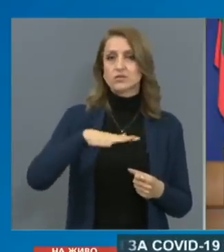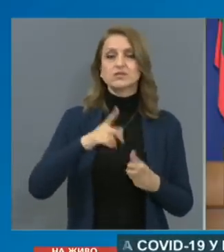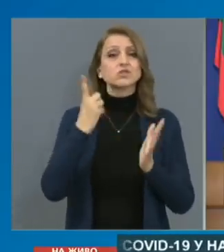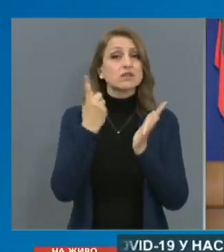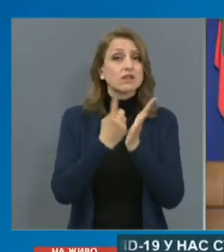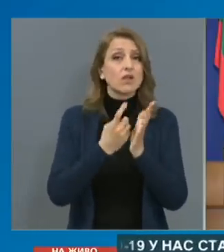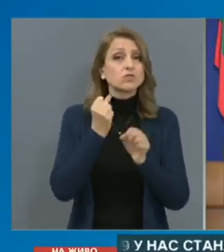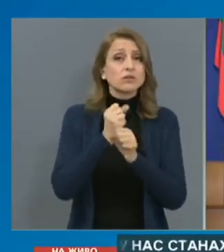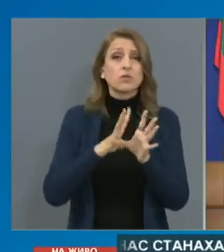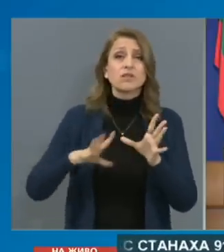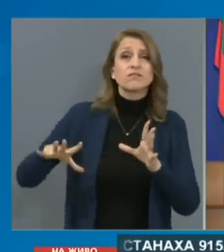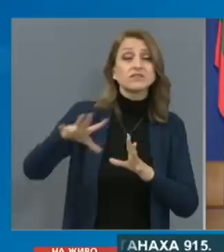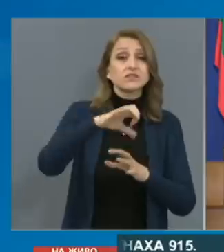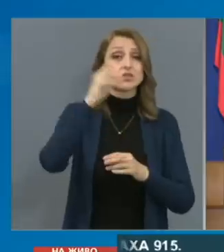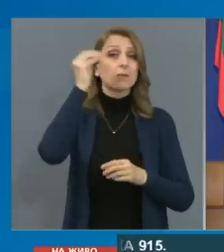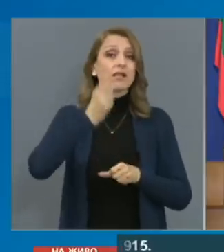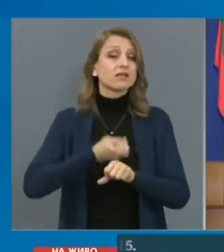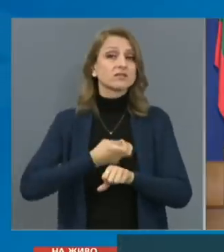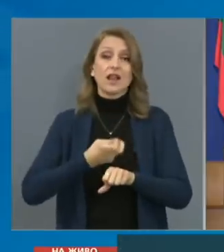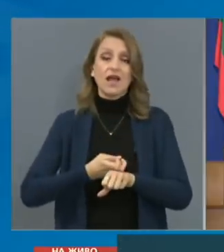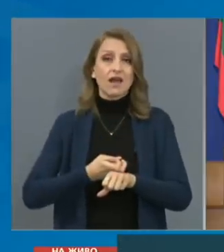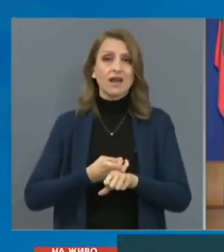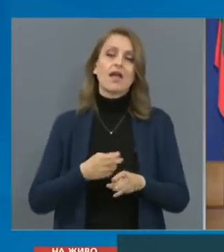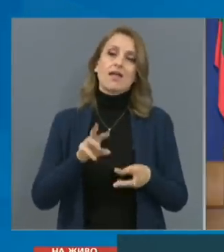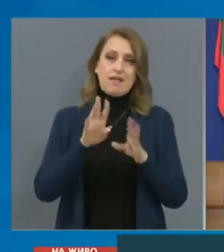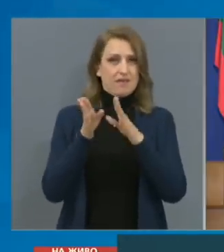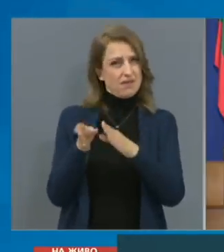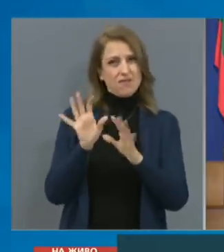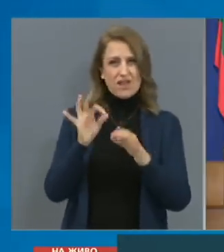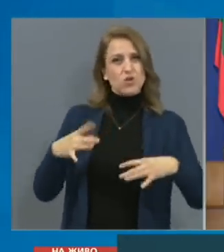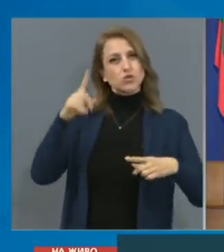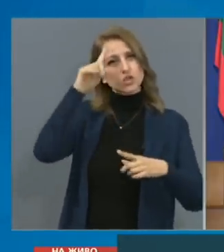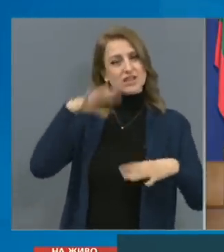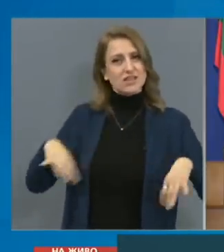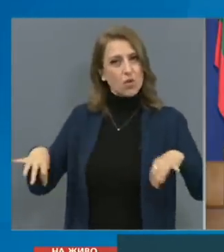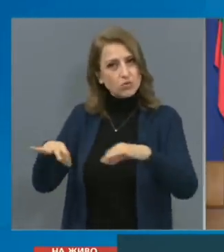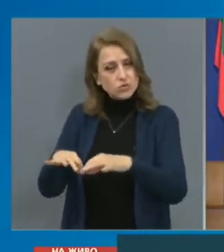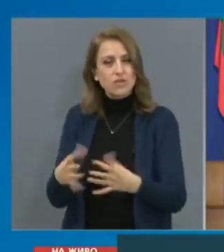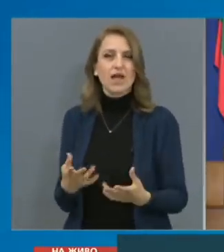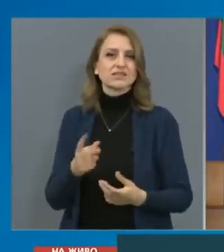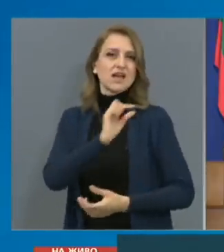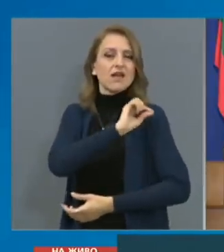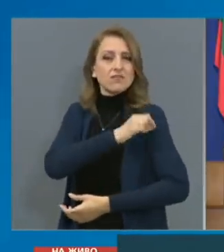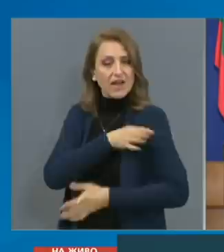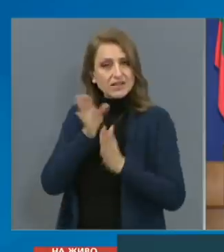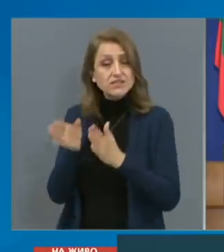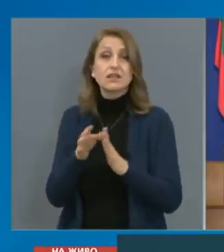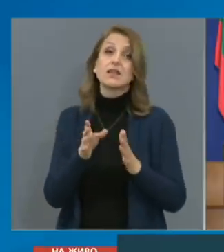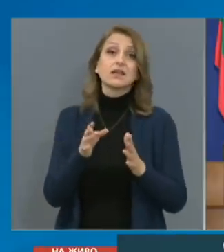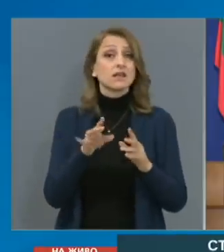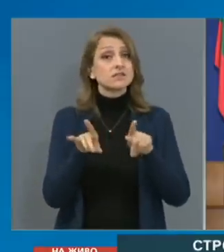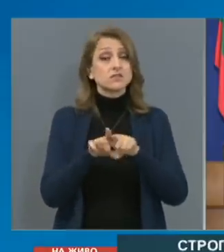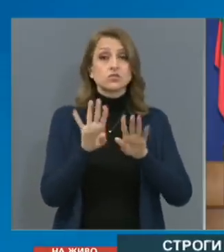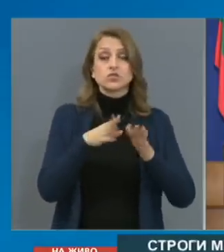всички български лекари по-нататък, защото освен с женските консултации и вакцинациите, се предвижда и отваряне